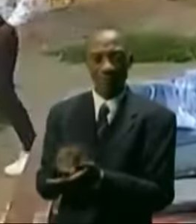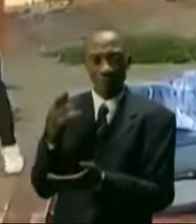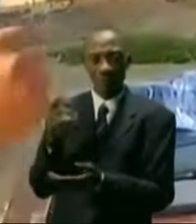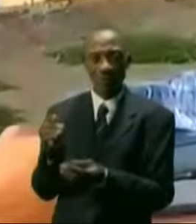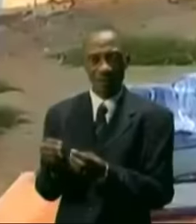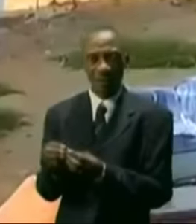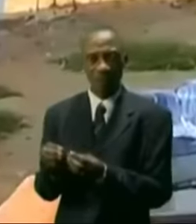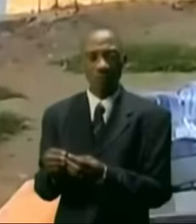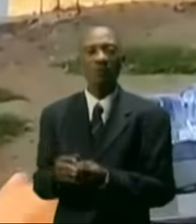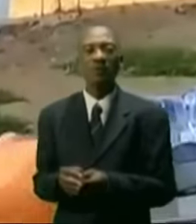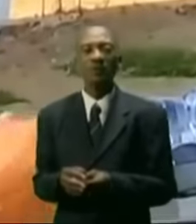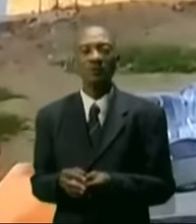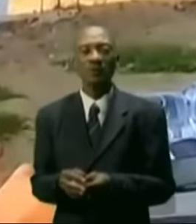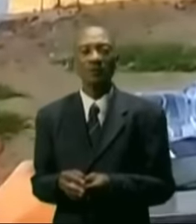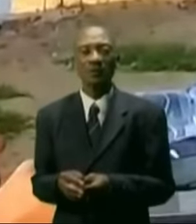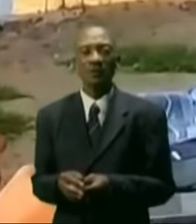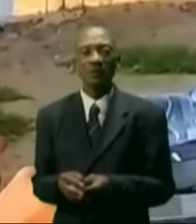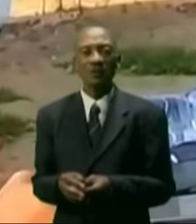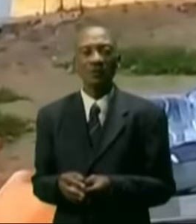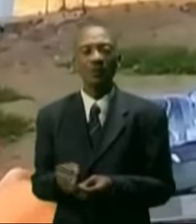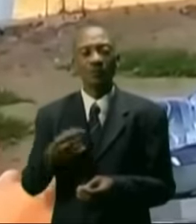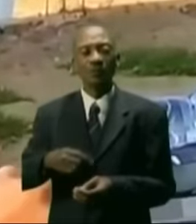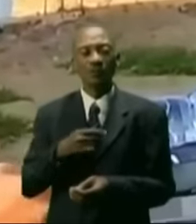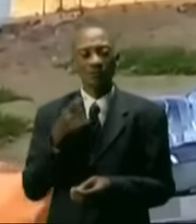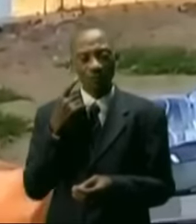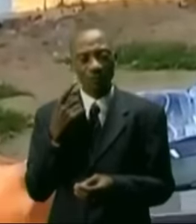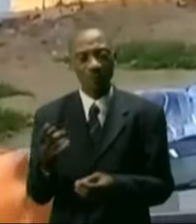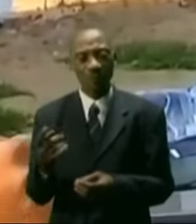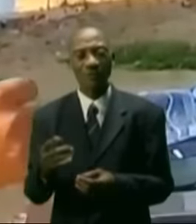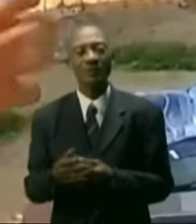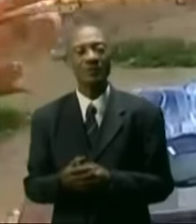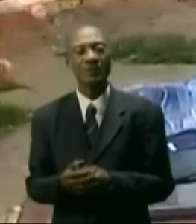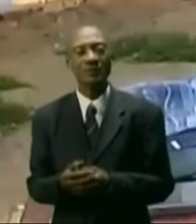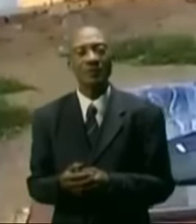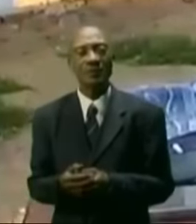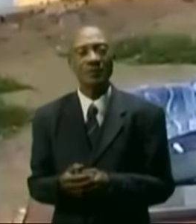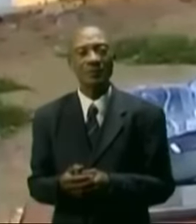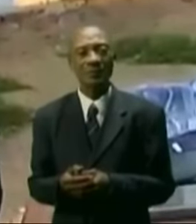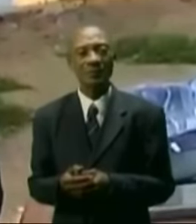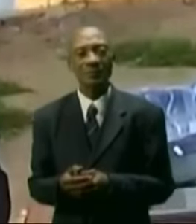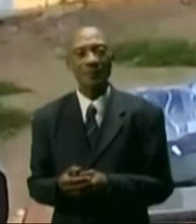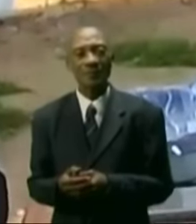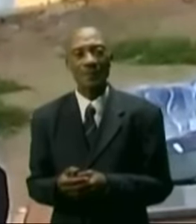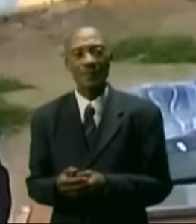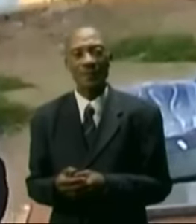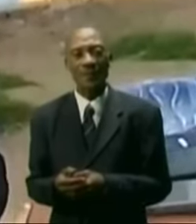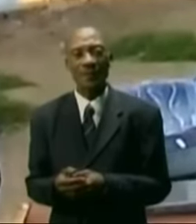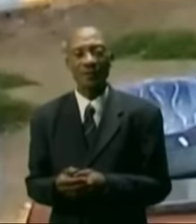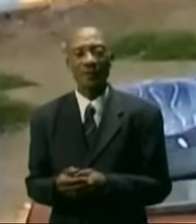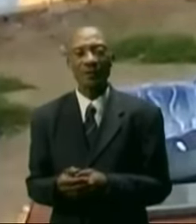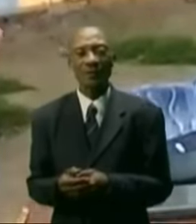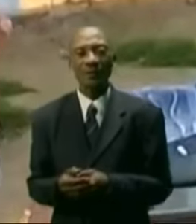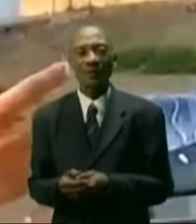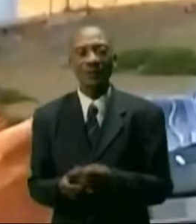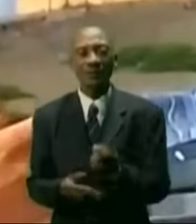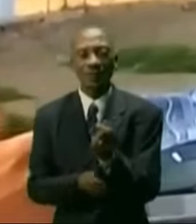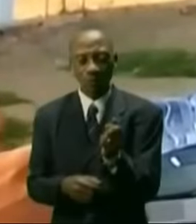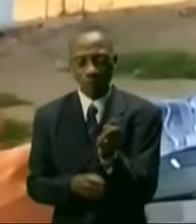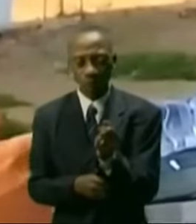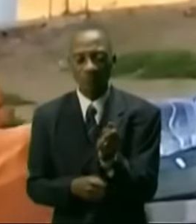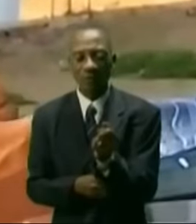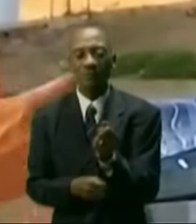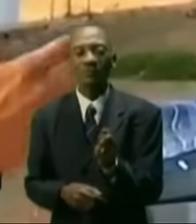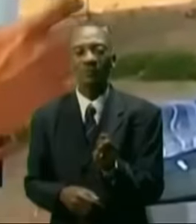leur sortie est synonyme de difficultés à venir? Qu'est-ce que